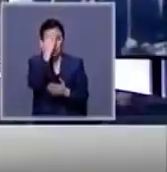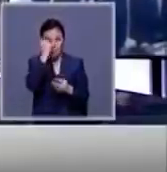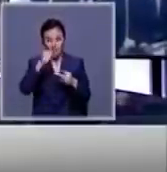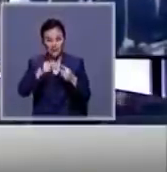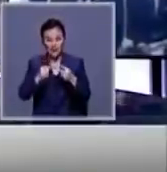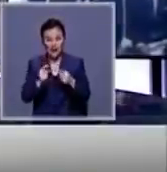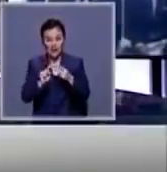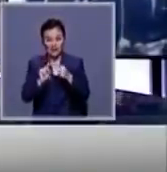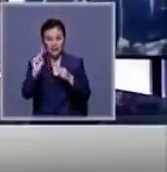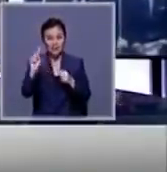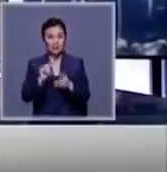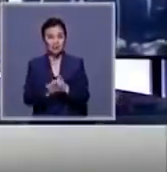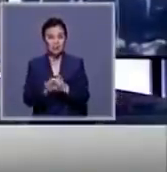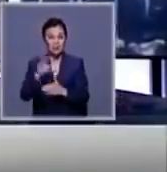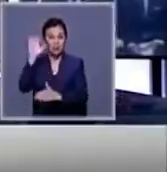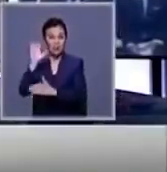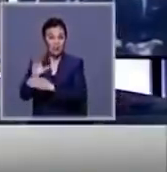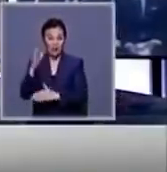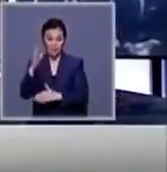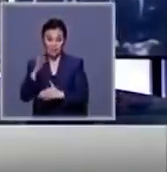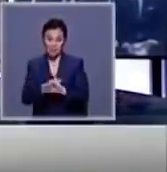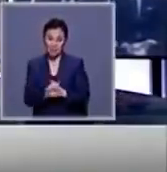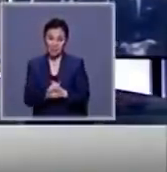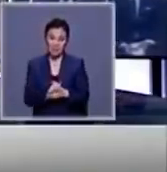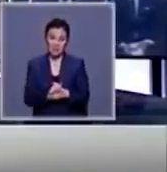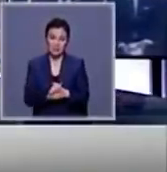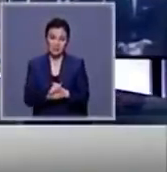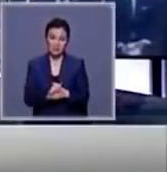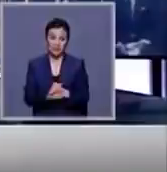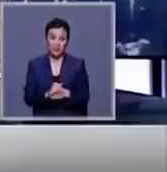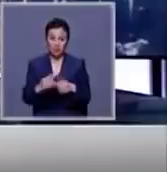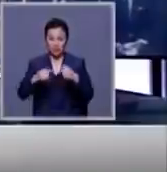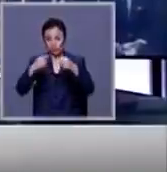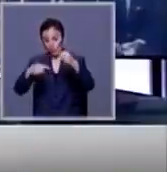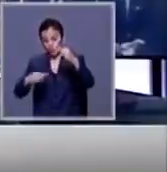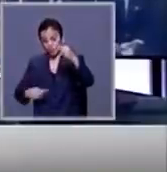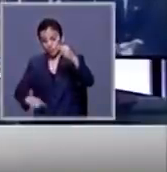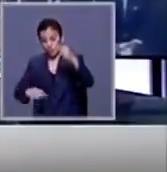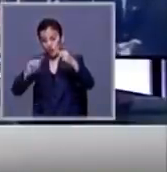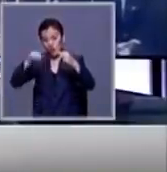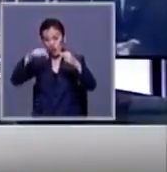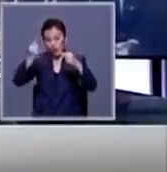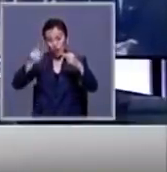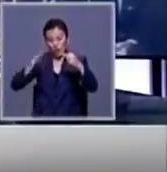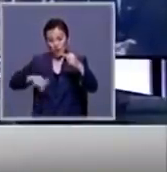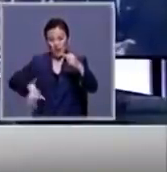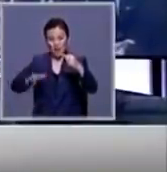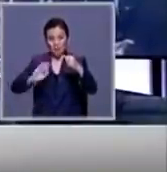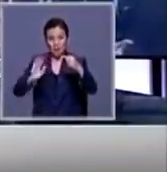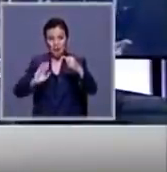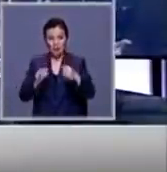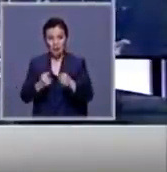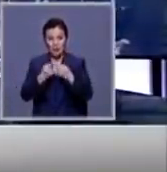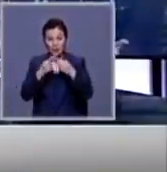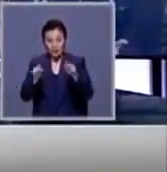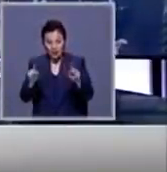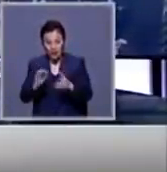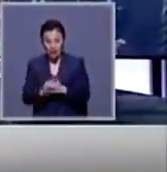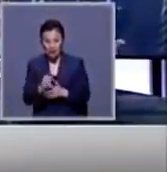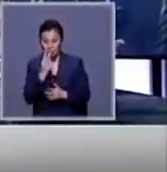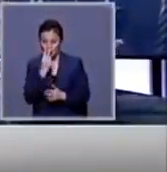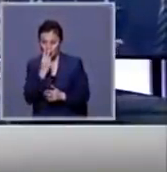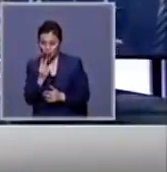1 ใช่มันไม่ได้มีข้อบังคับ ไม่ได้ว่าจะต้องเรียงลำดับ ไม่ได้ต้องเรียงลำดับ อยู่ที่คสช. แต่ว่าจะแจ้งไปเฉยๆว่าอัน